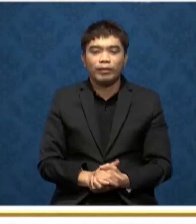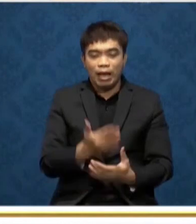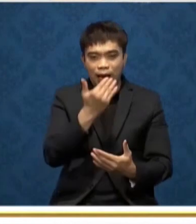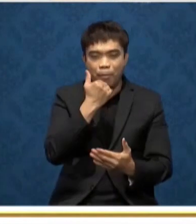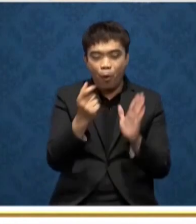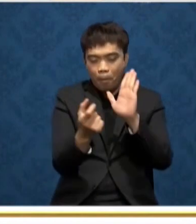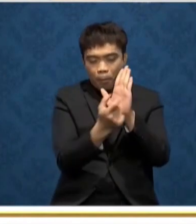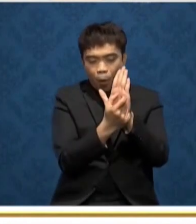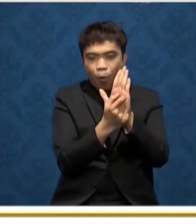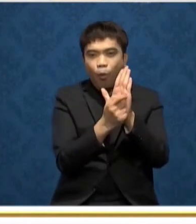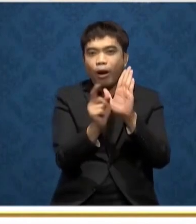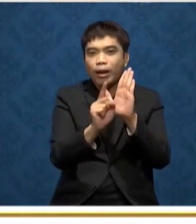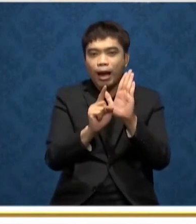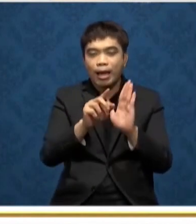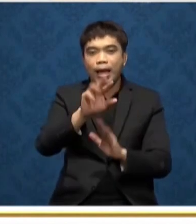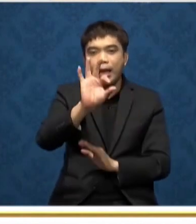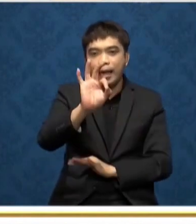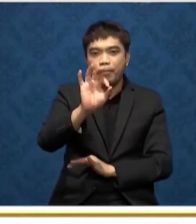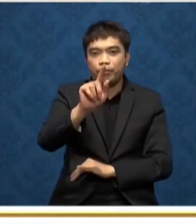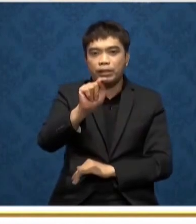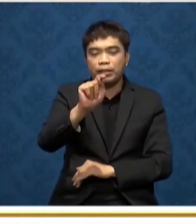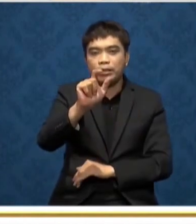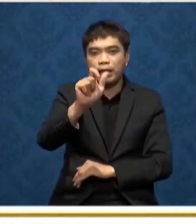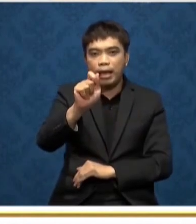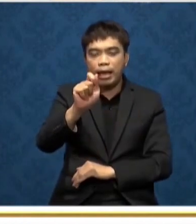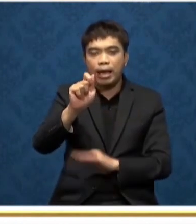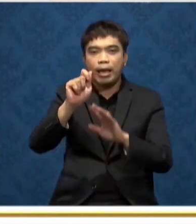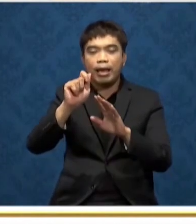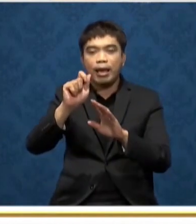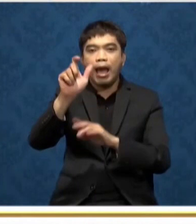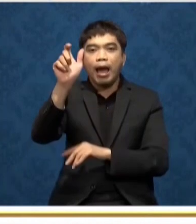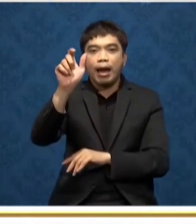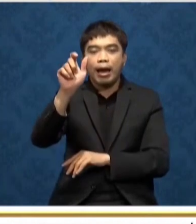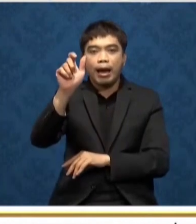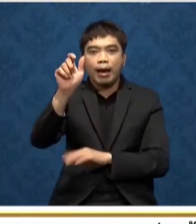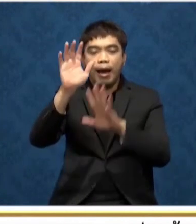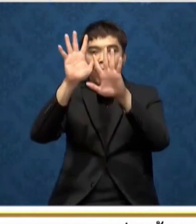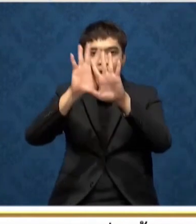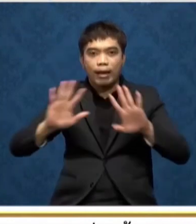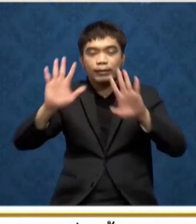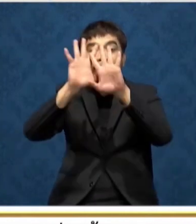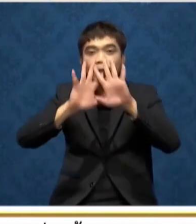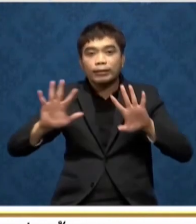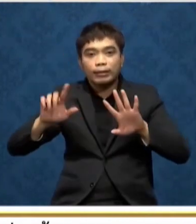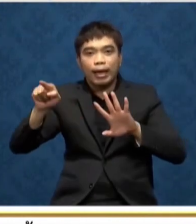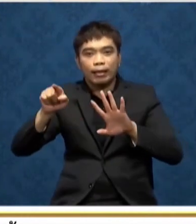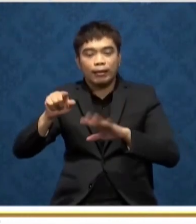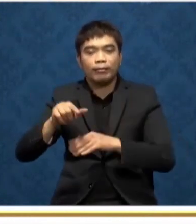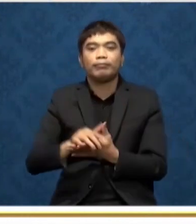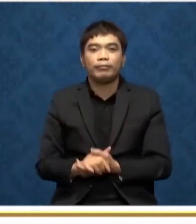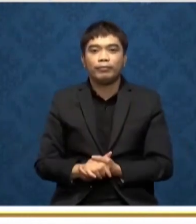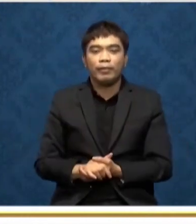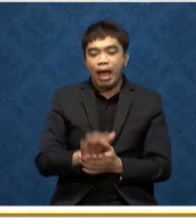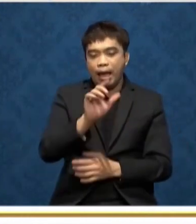่ามีการเจราจาภายใ้กรอบ FTA ASEAN Canadaตัวอย่างนี้ก็เช่นเดียวกันค่ะมัเป็น